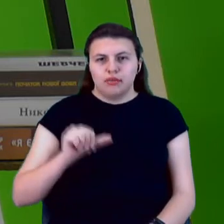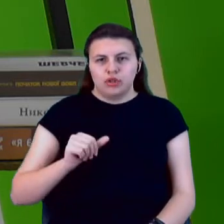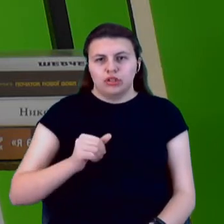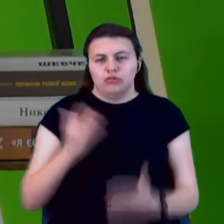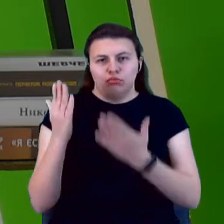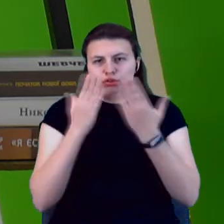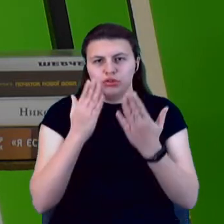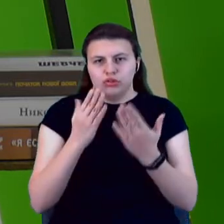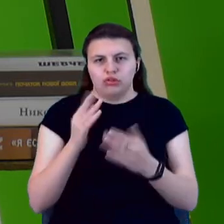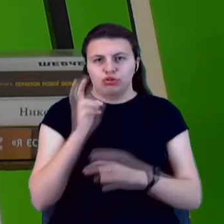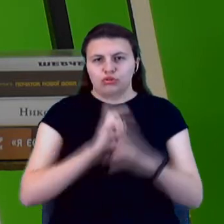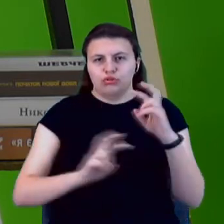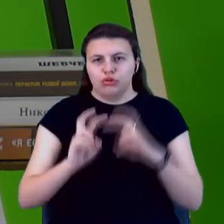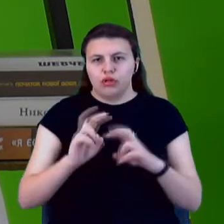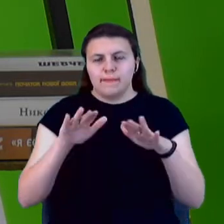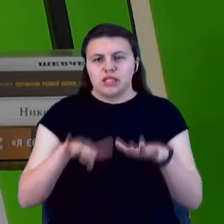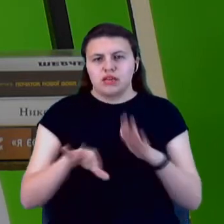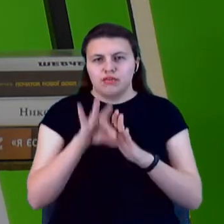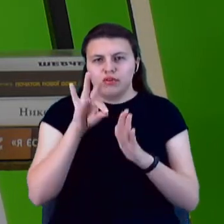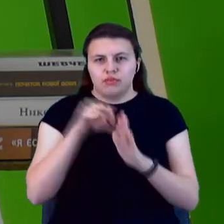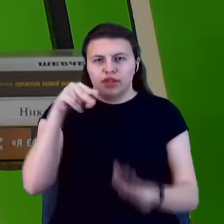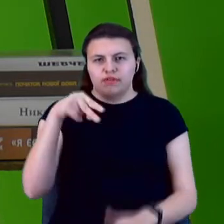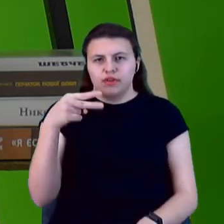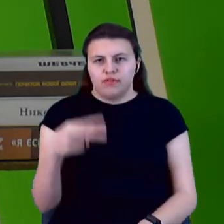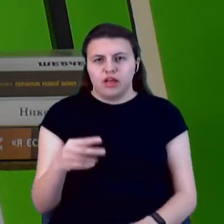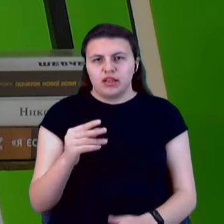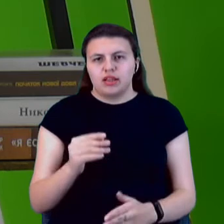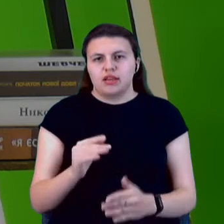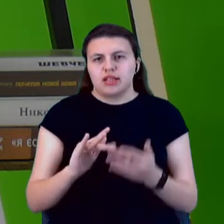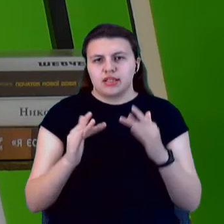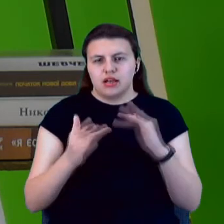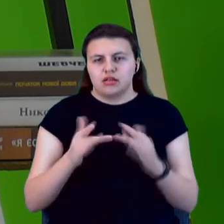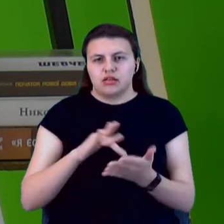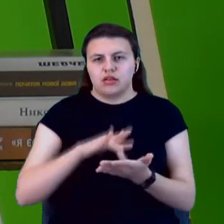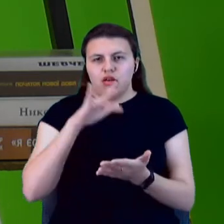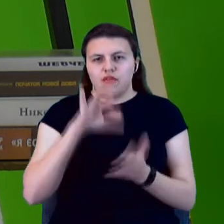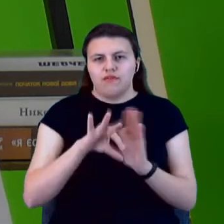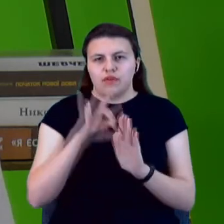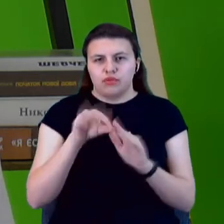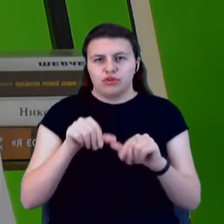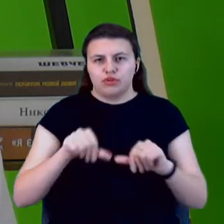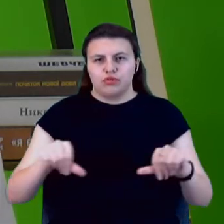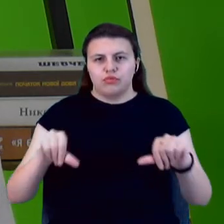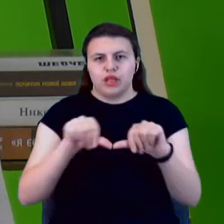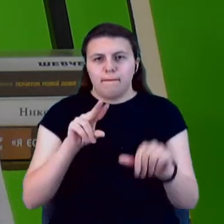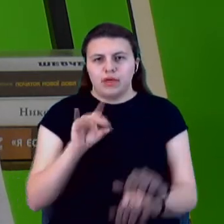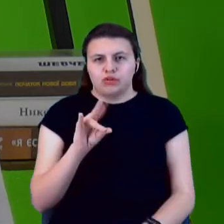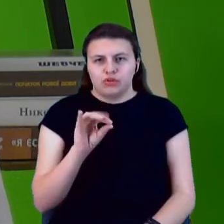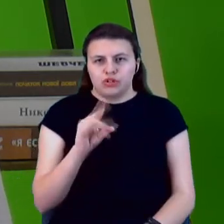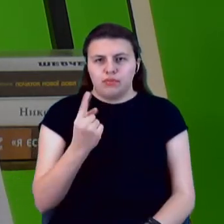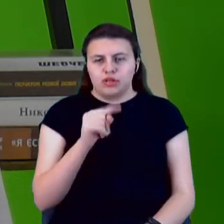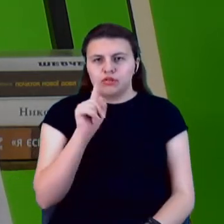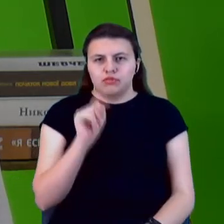розділ «Місцеві вибори 2020» на сайті Центральної виборчої комісії. Пане Олеже, перше запитання до вас щодо